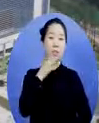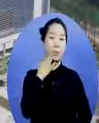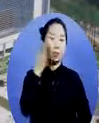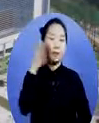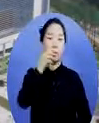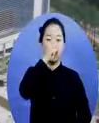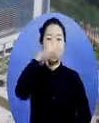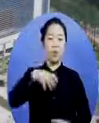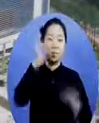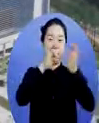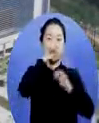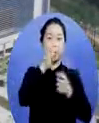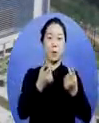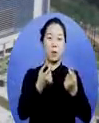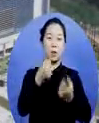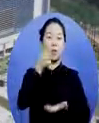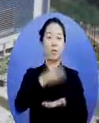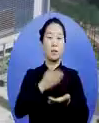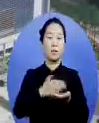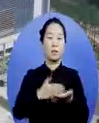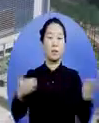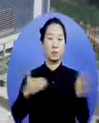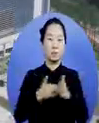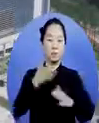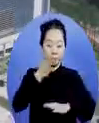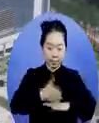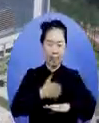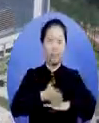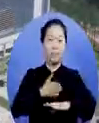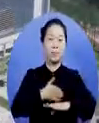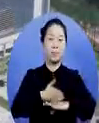보시는 것도 참 좋을 것 같습니다 선화 뉴스 마치겠습니다 고맙습니다